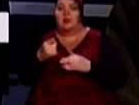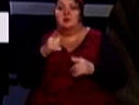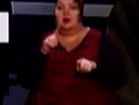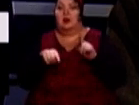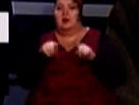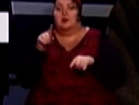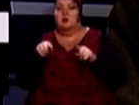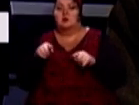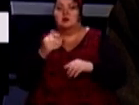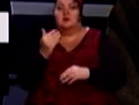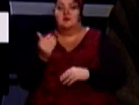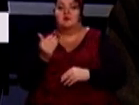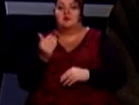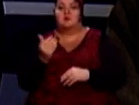він